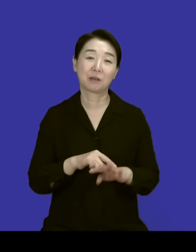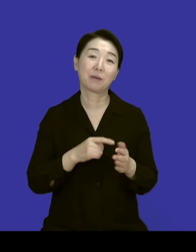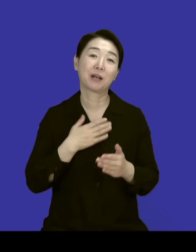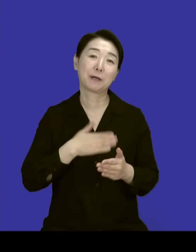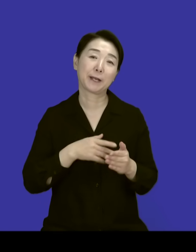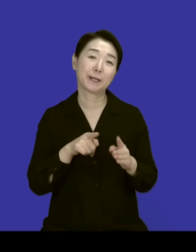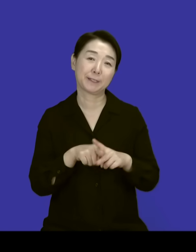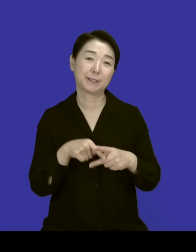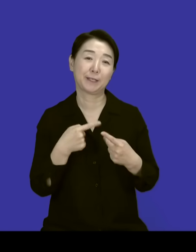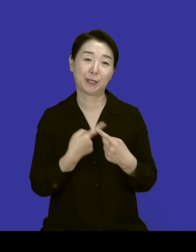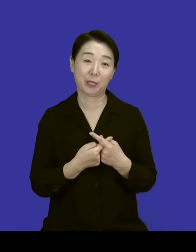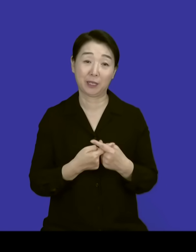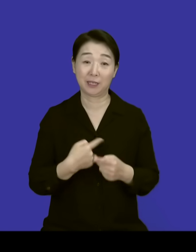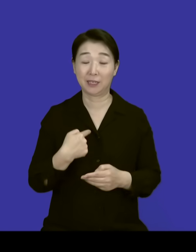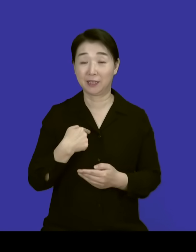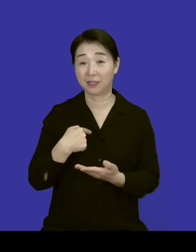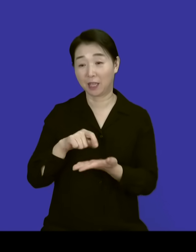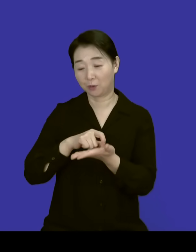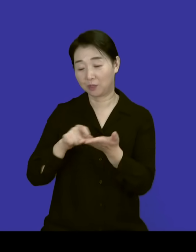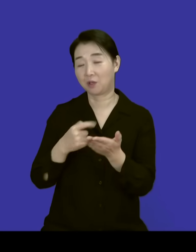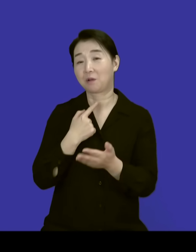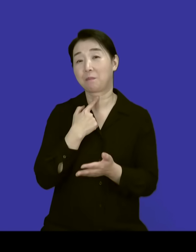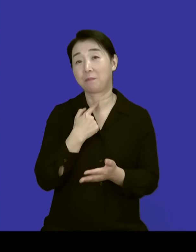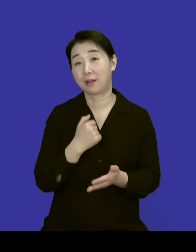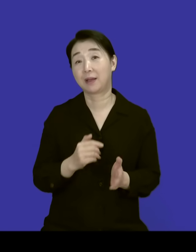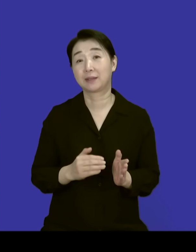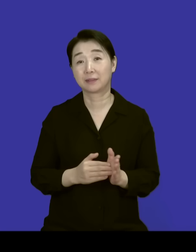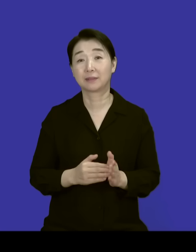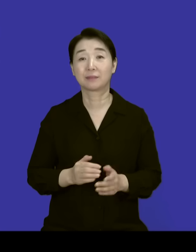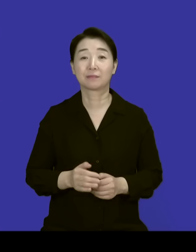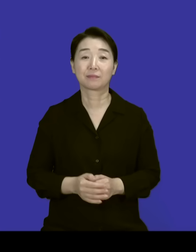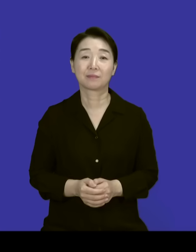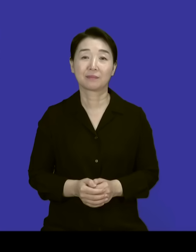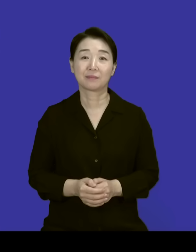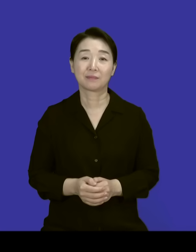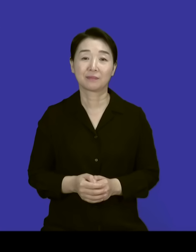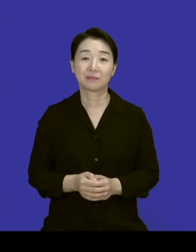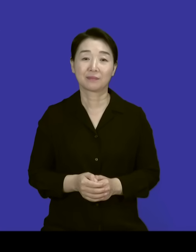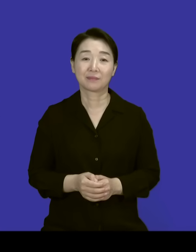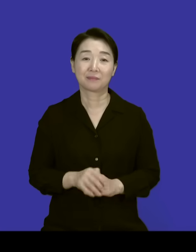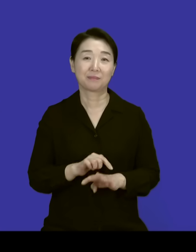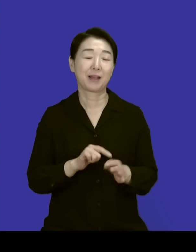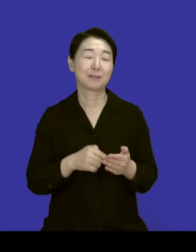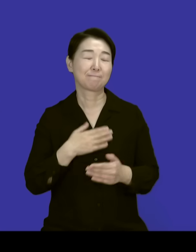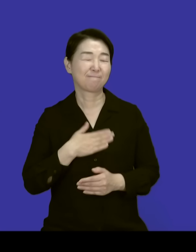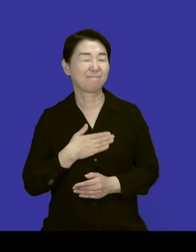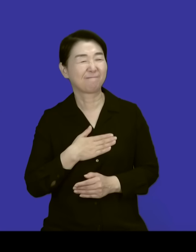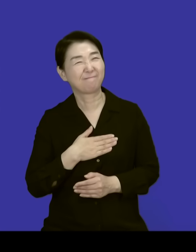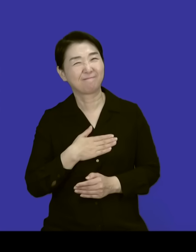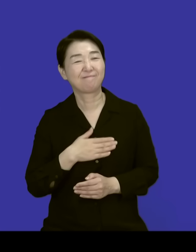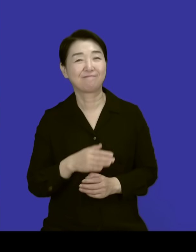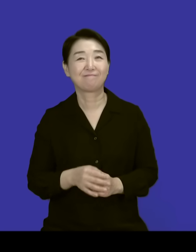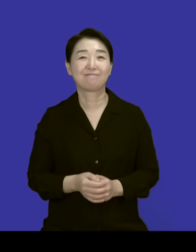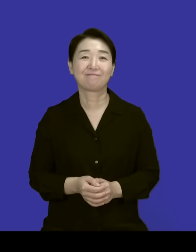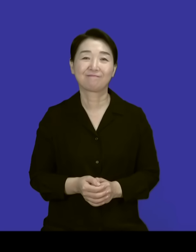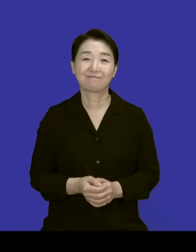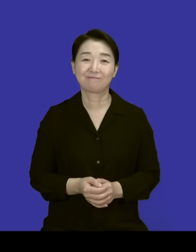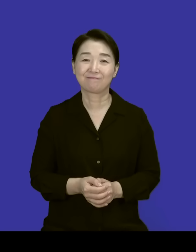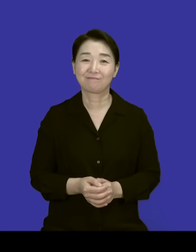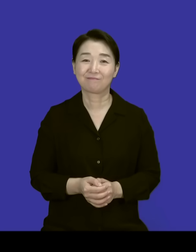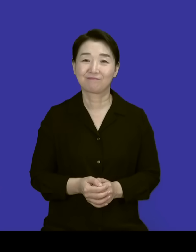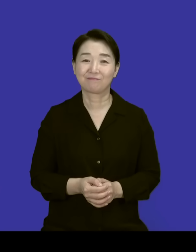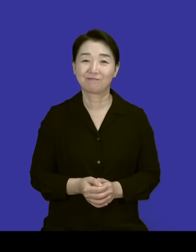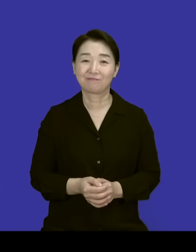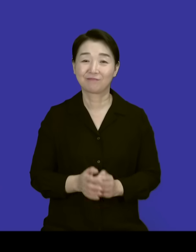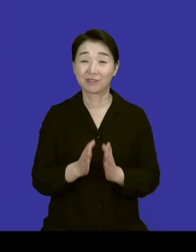알 것 같아요. 저도 뭐 이런 노트를 적어봤고 저도 이 어떤 마음인지 알 것 같아요. 근데 이